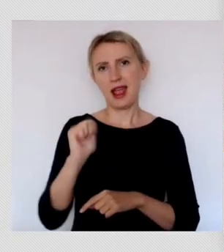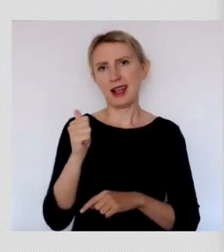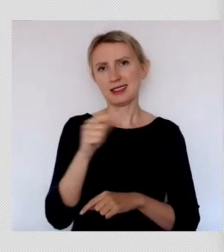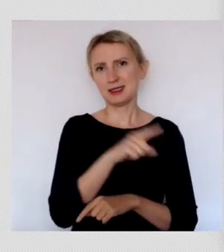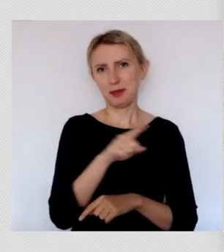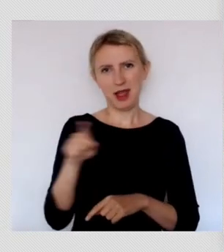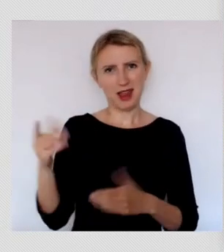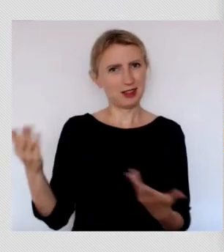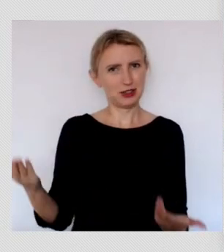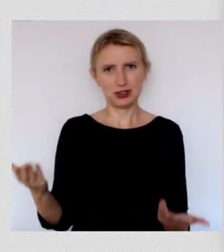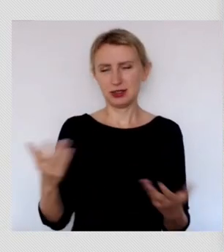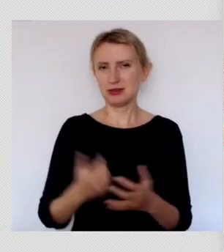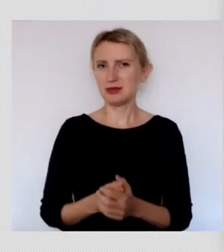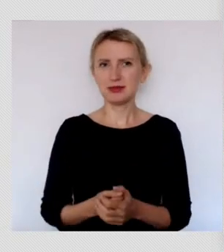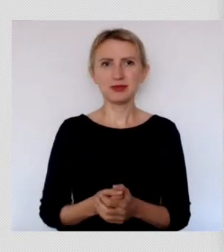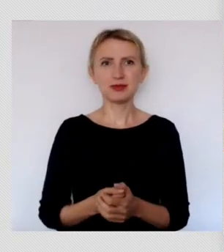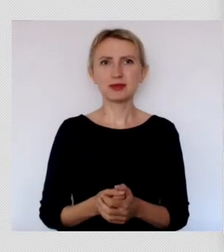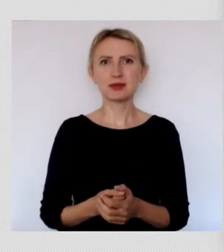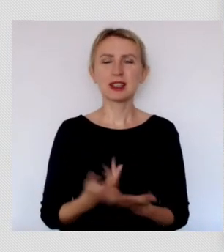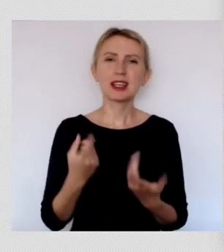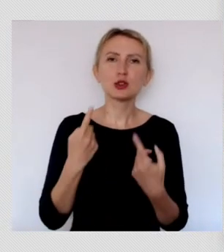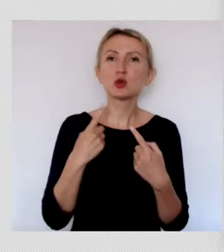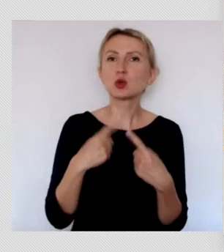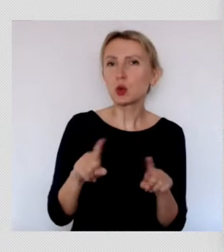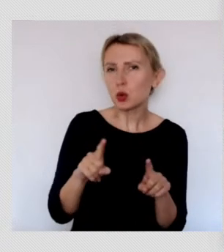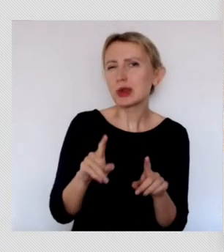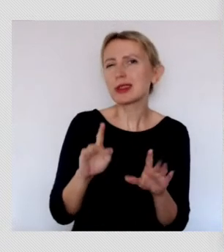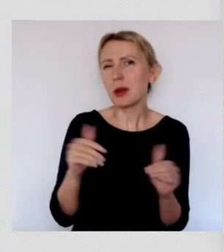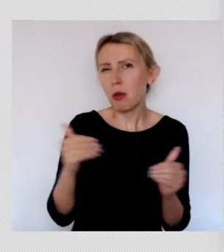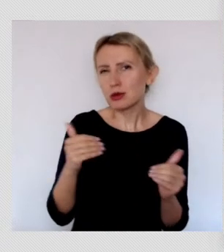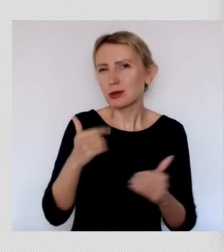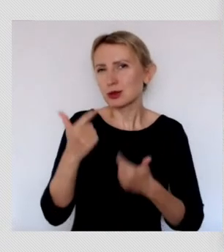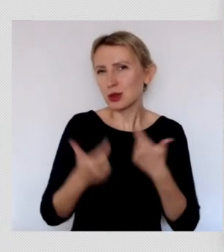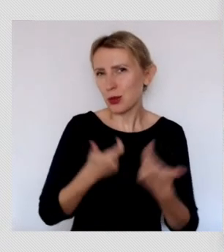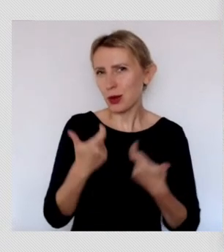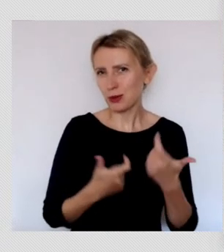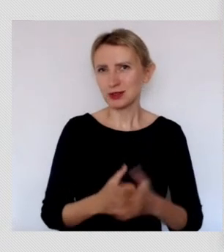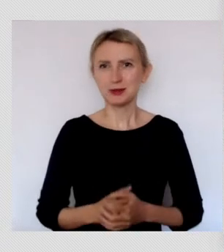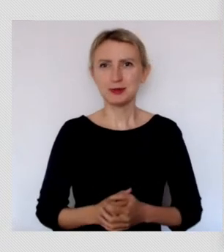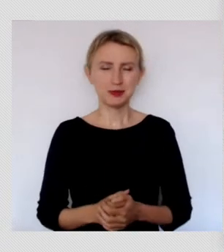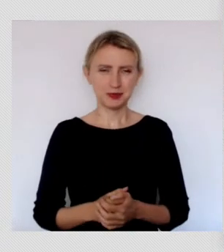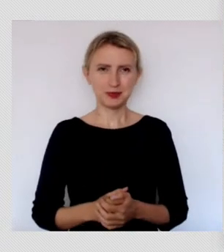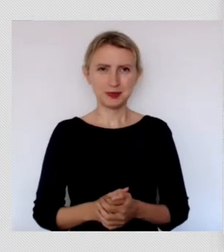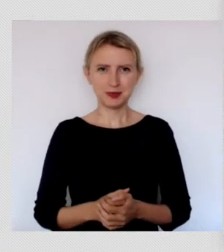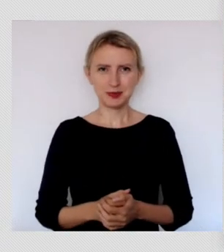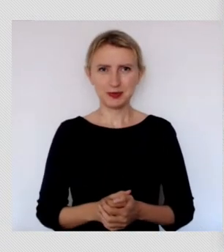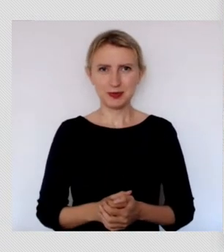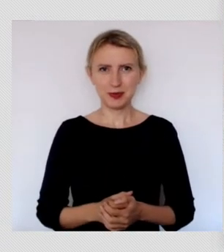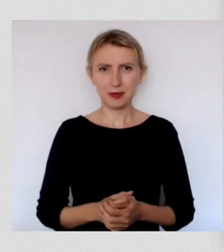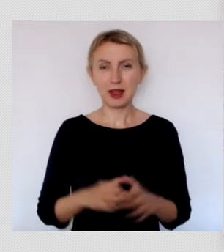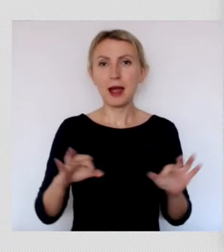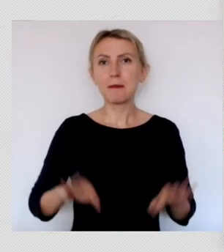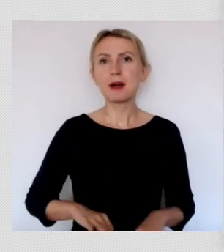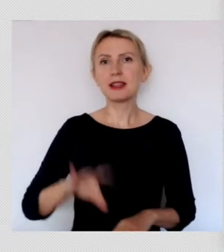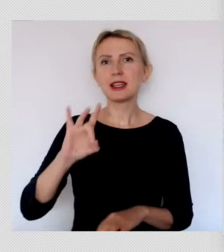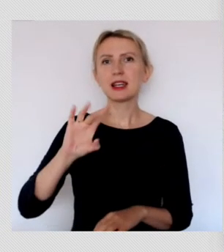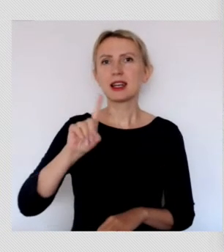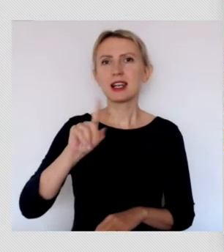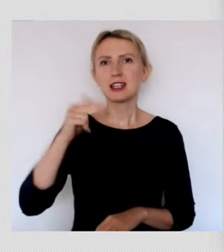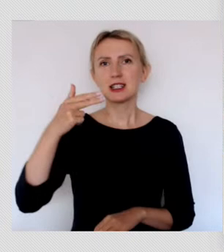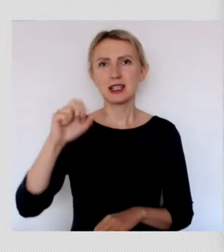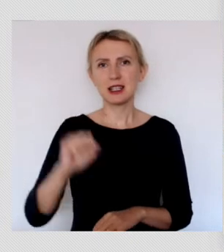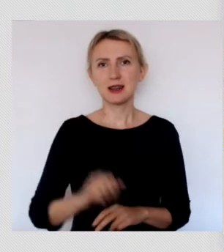więc pewne skróty sobie możemy chyba tutaj na pewne skróty pozwolić. Pani Grażyno.